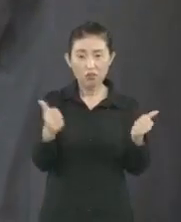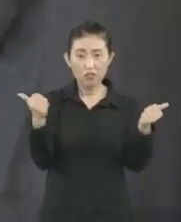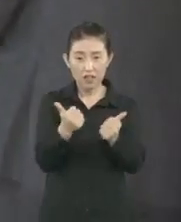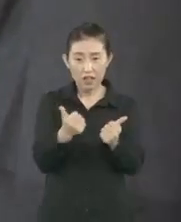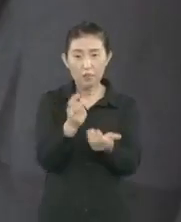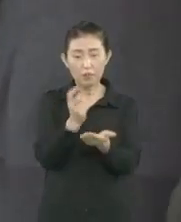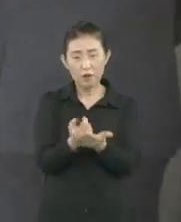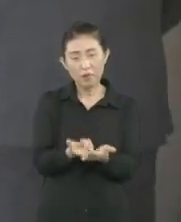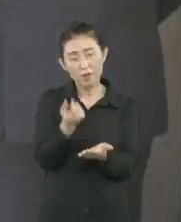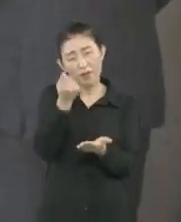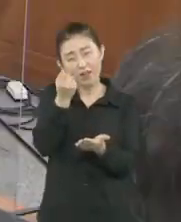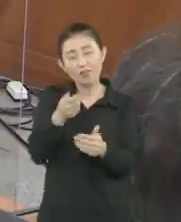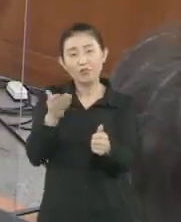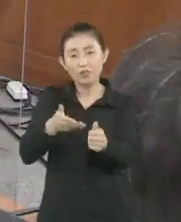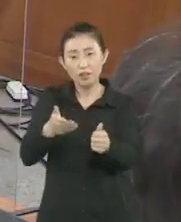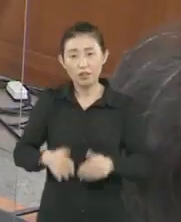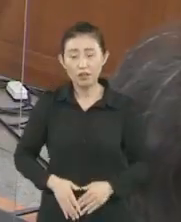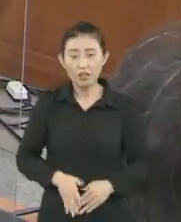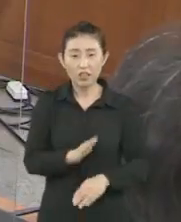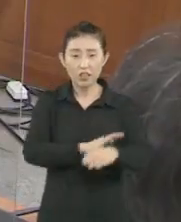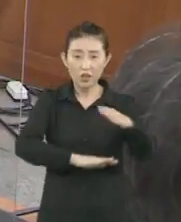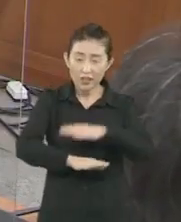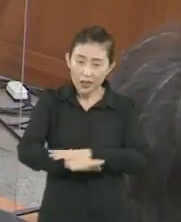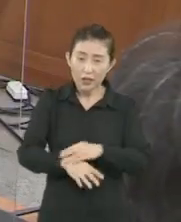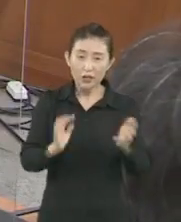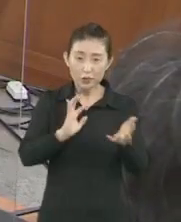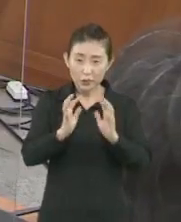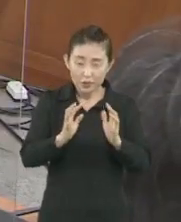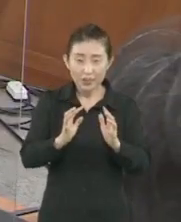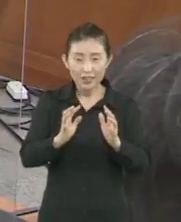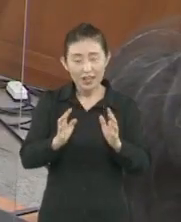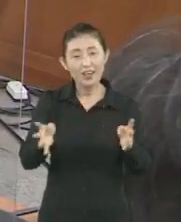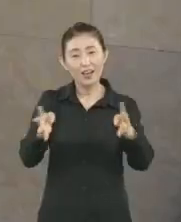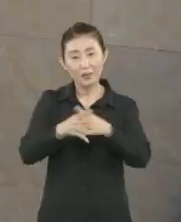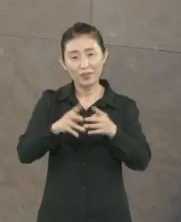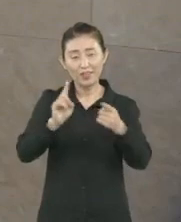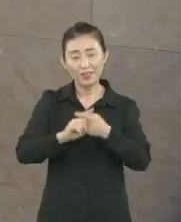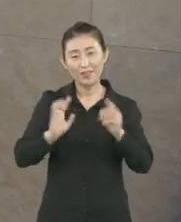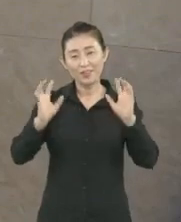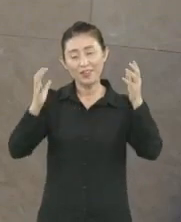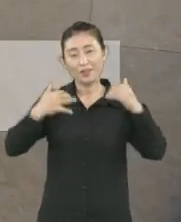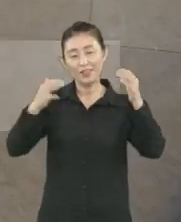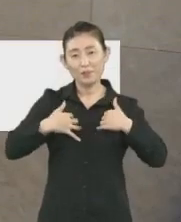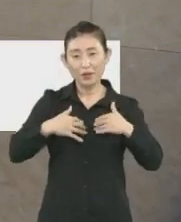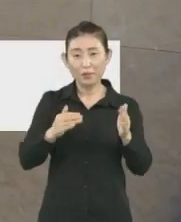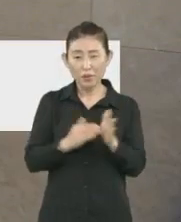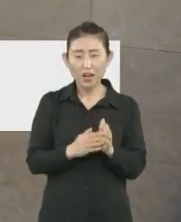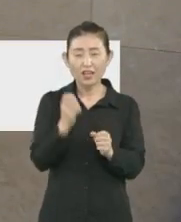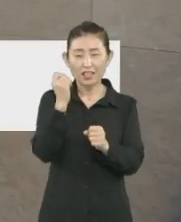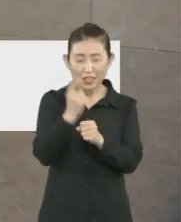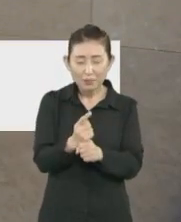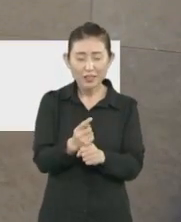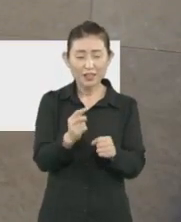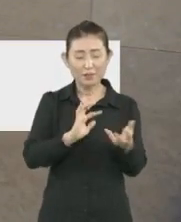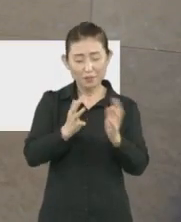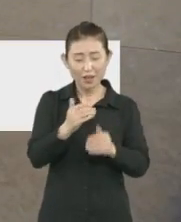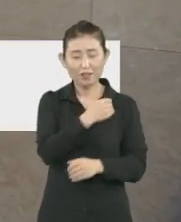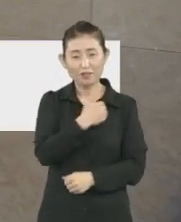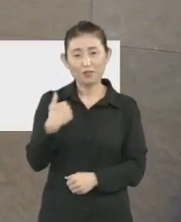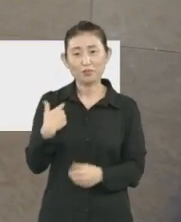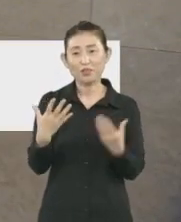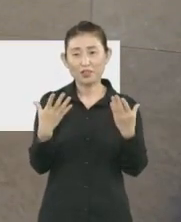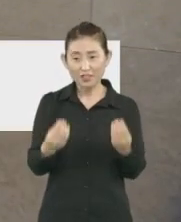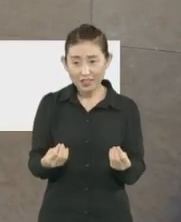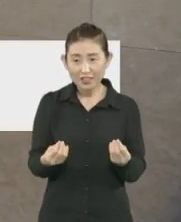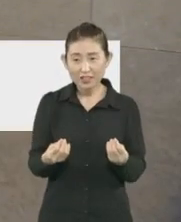개정 처리를 거듭 촉구했고 여야 논의에 대한 환영 입장을 밝혔습니다. 또 이미 충분한 논의가 있었기 때문에